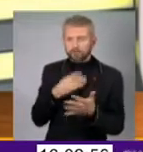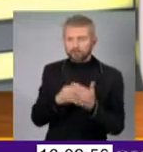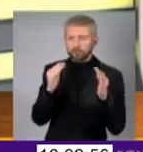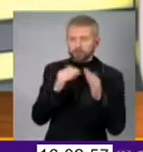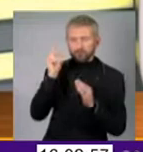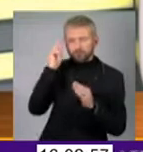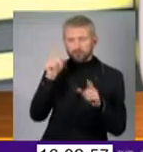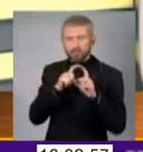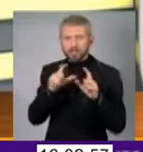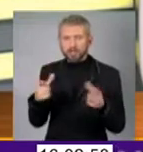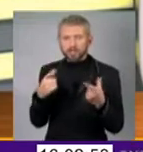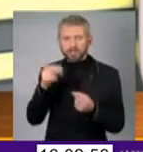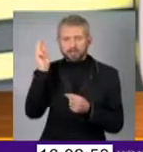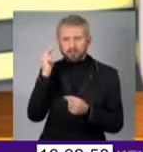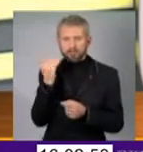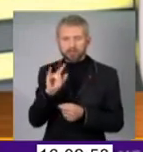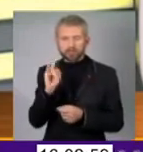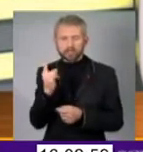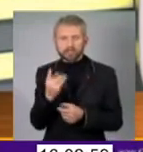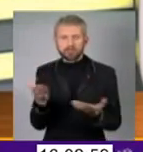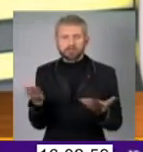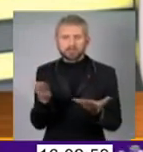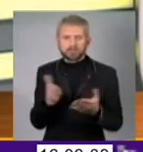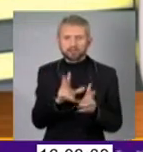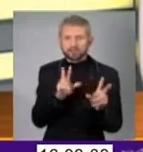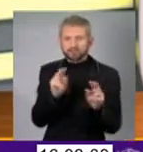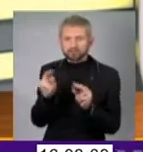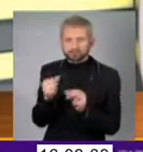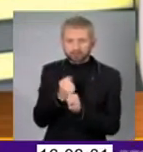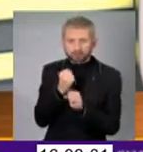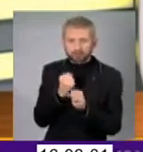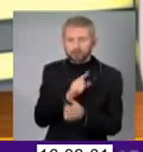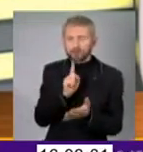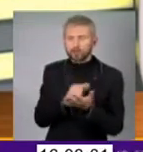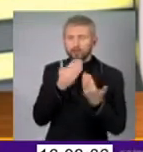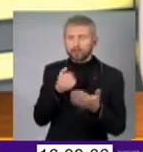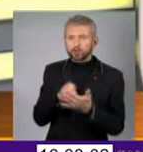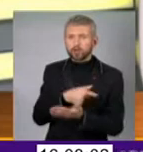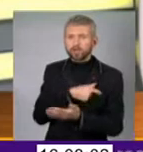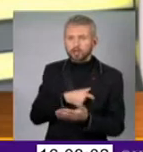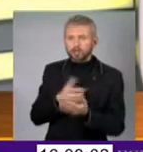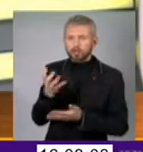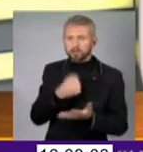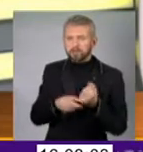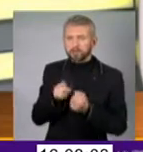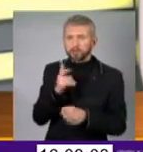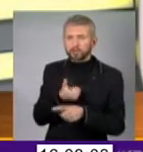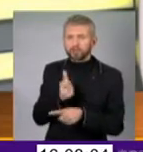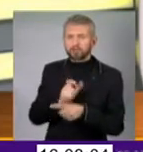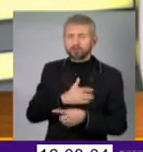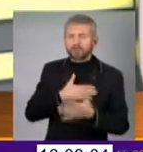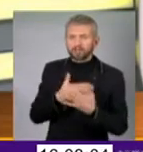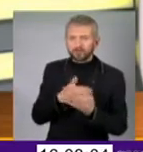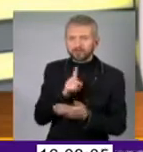навчальному закладі, в якому навчається ваша дитина, якісь гаразди, обов'язково звертайтеся до депутатської приймальні. Саме ті, хто найбільш активні,